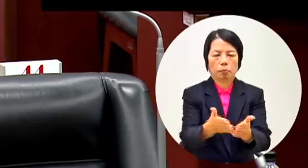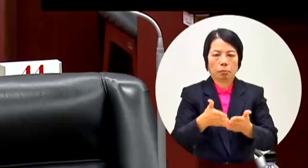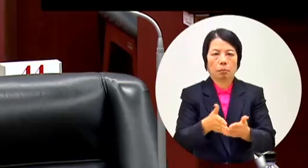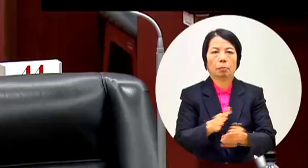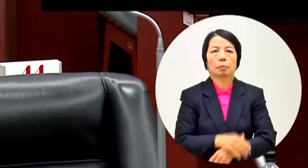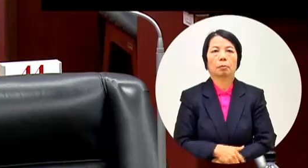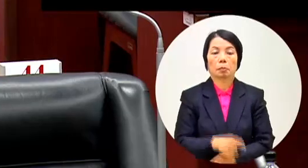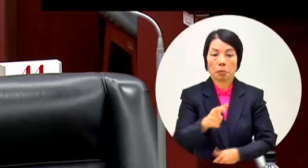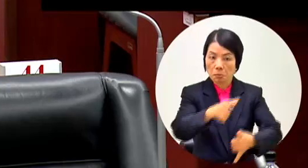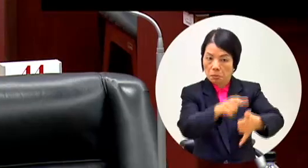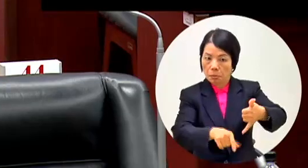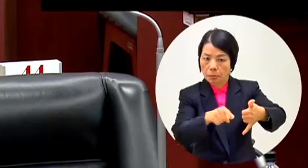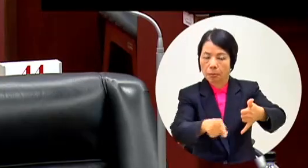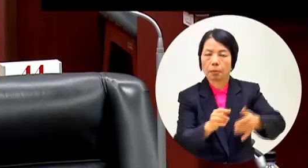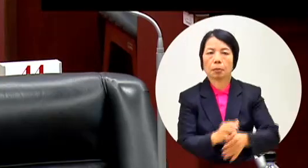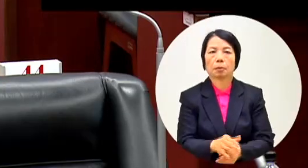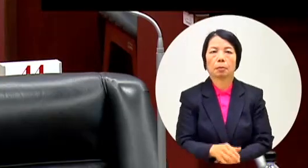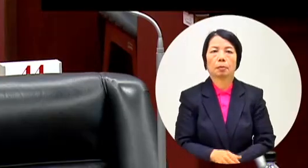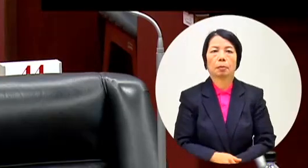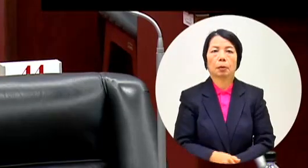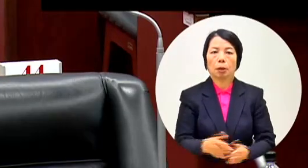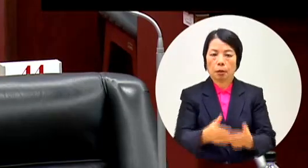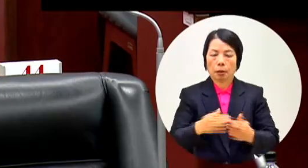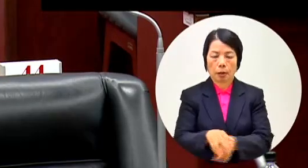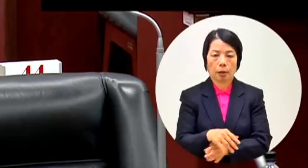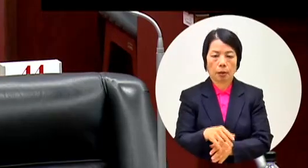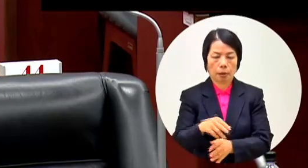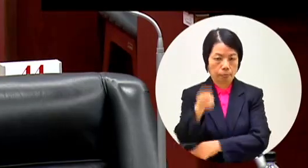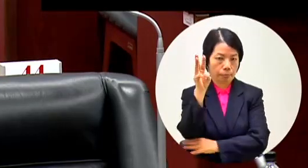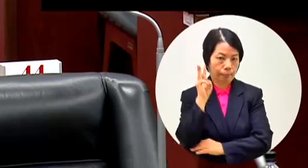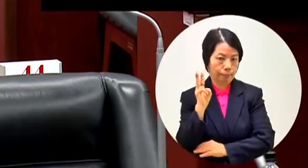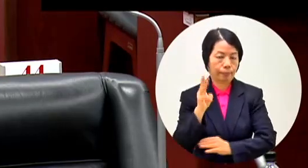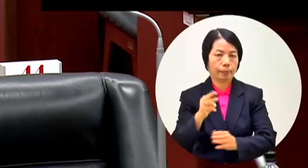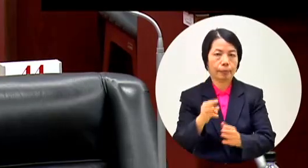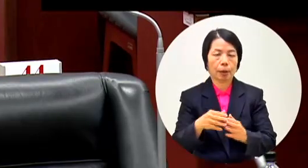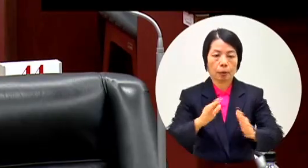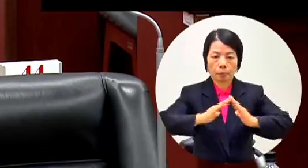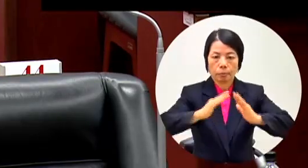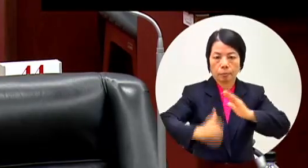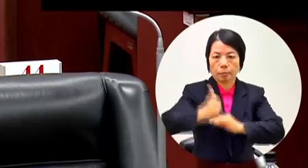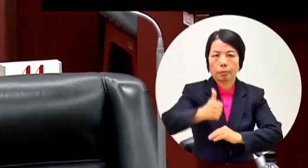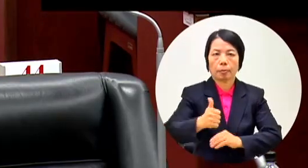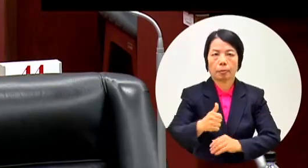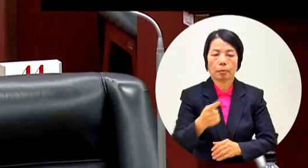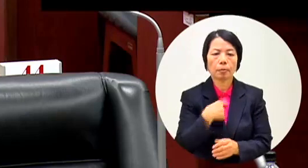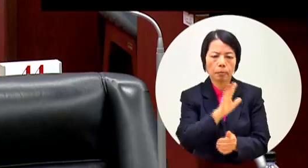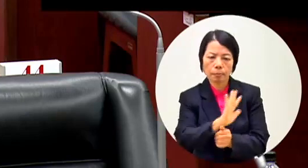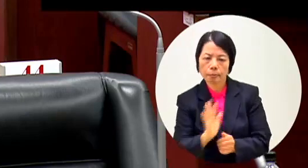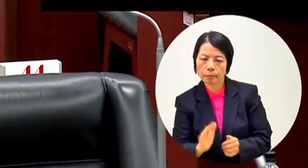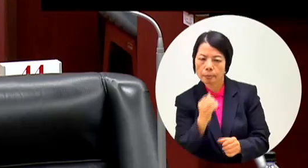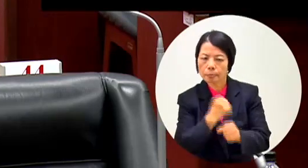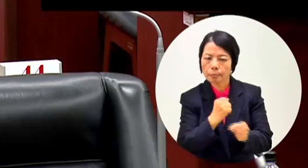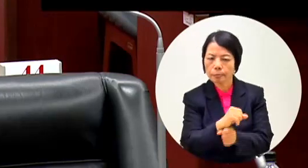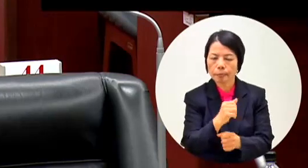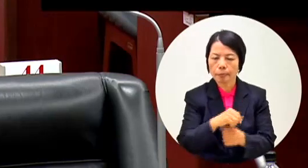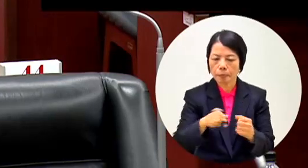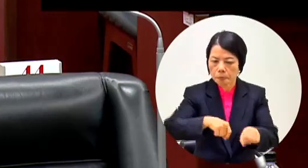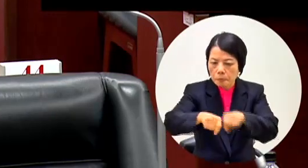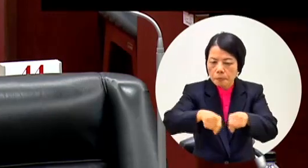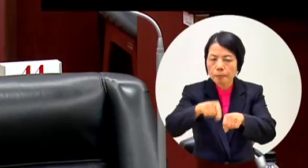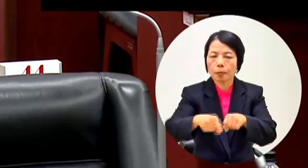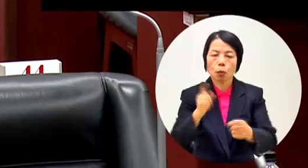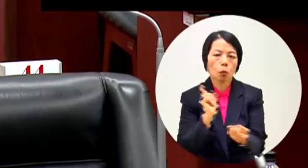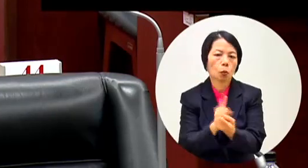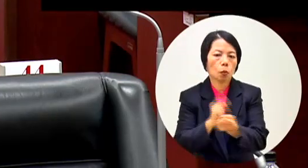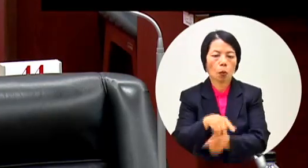以宣示，不只是这个代志，市长的态度跟做法，对空污、对产业发展、对社会正